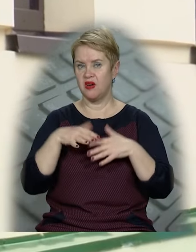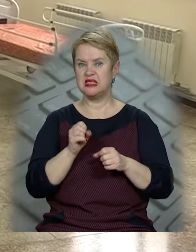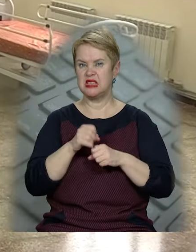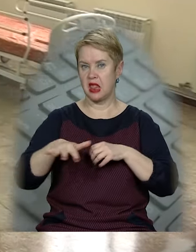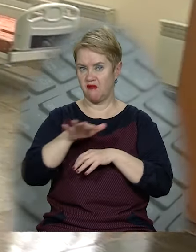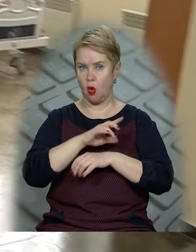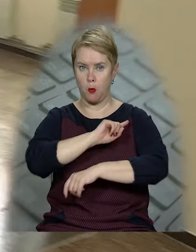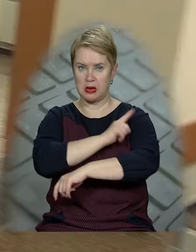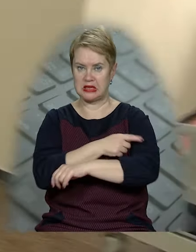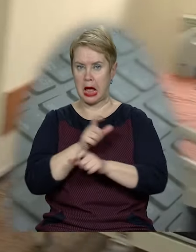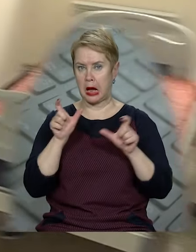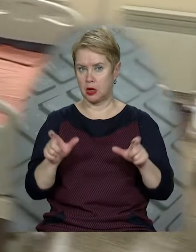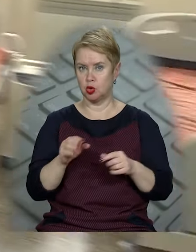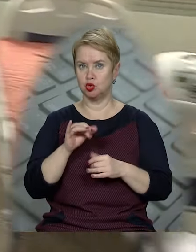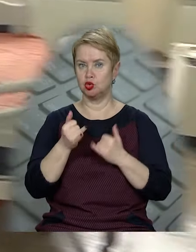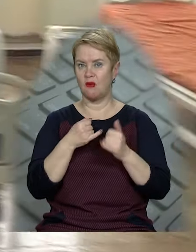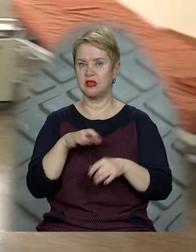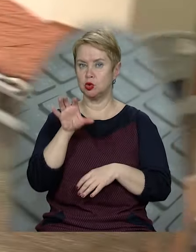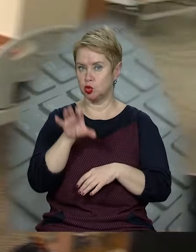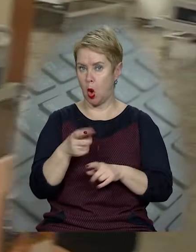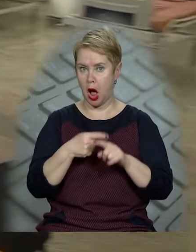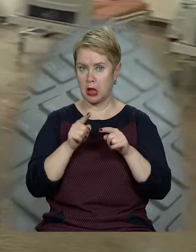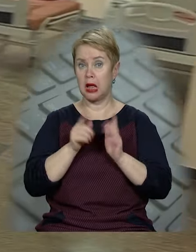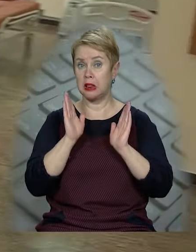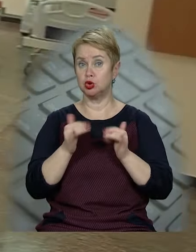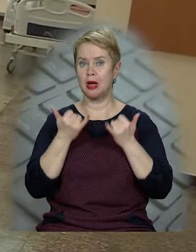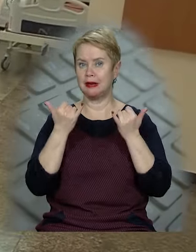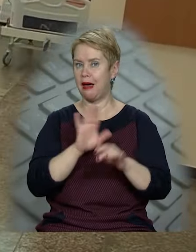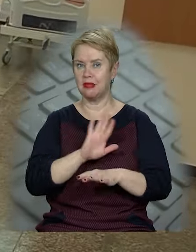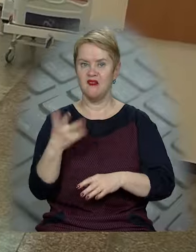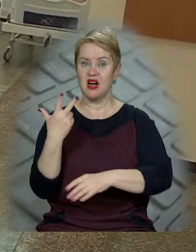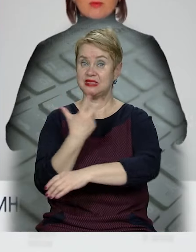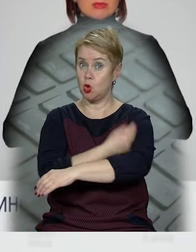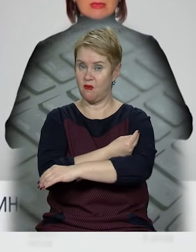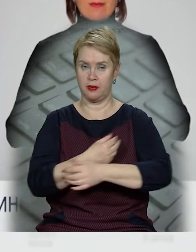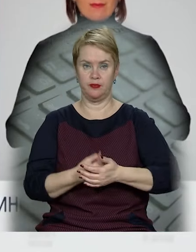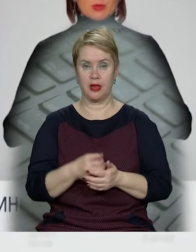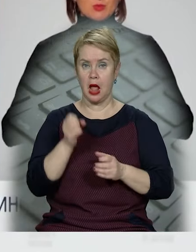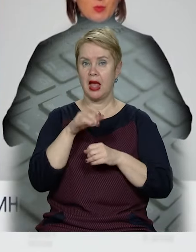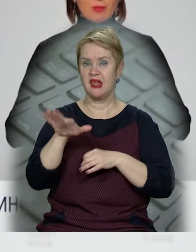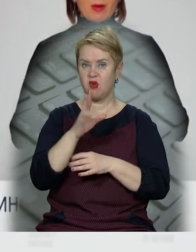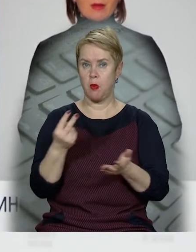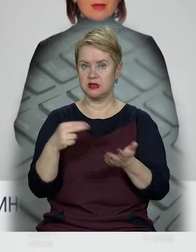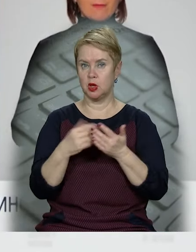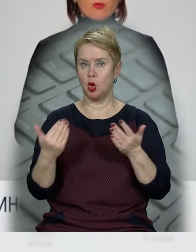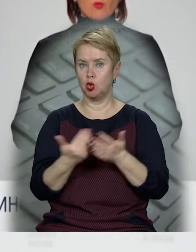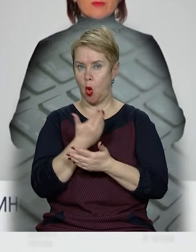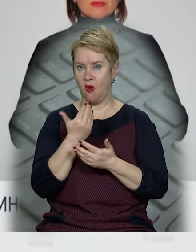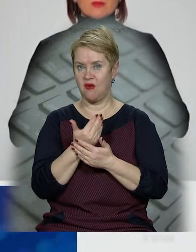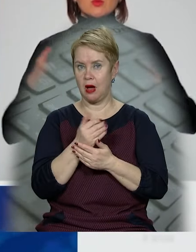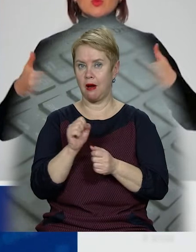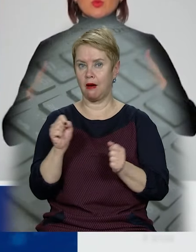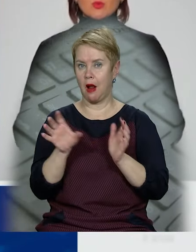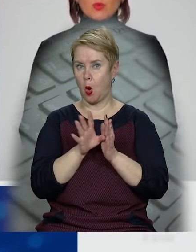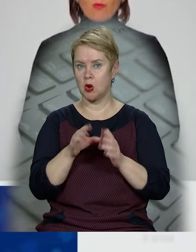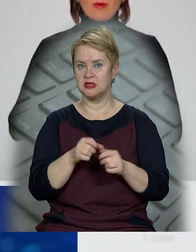Європи, посилюють карантин у жовтих зонах, але лише для невакцинованих. Європа встановлює новий континентальний